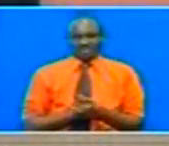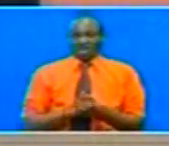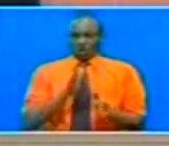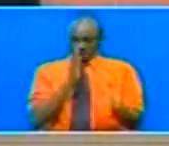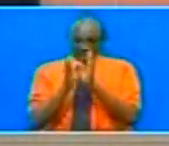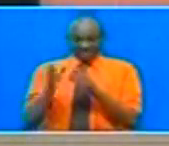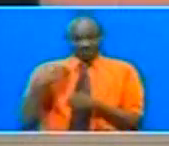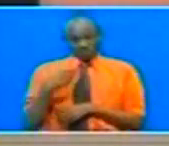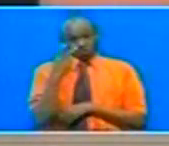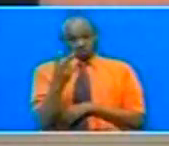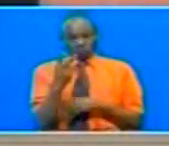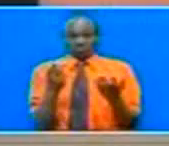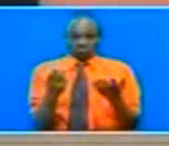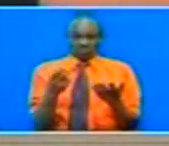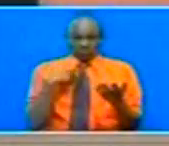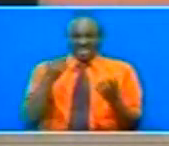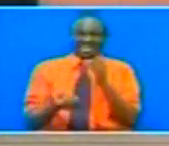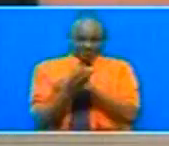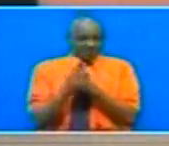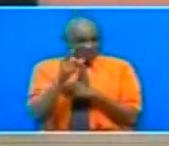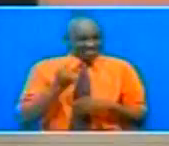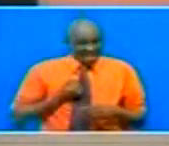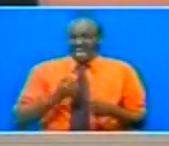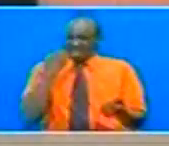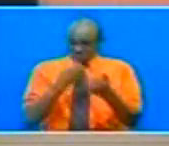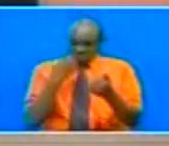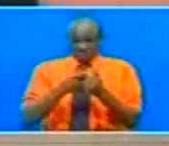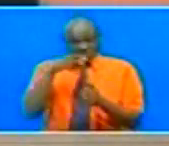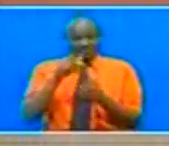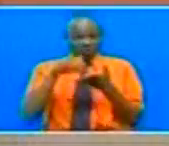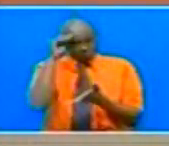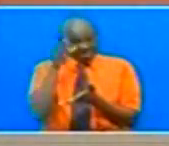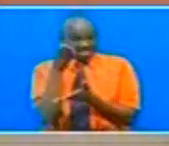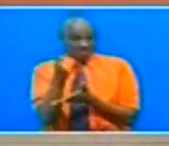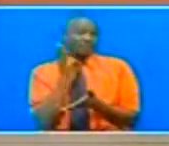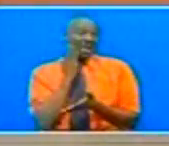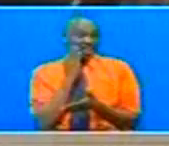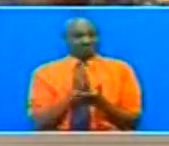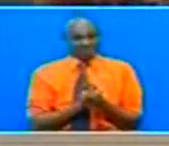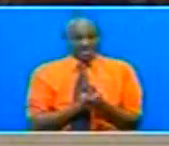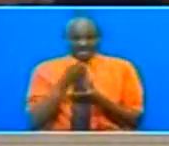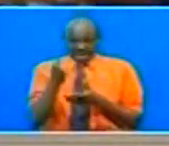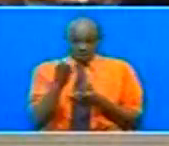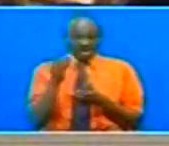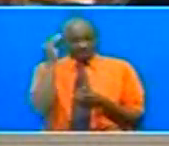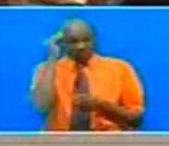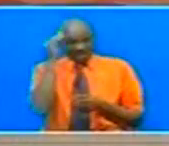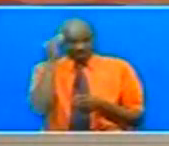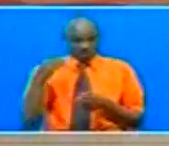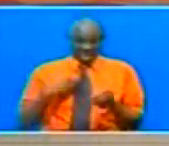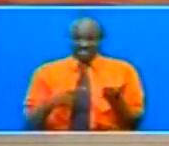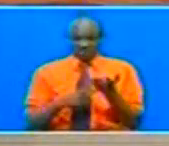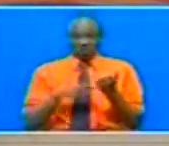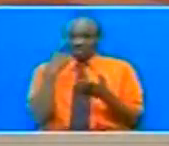at least 2 girl talks. We explain to them how hard it is to be a student mom. Kwenye makala ya elimu na taaluma,